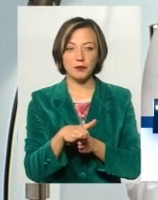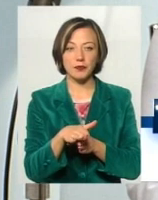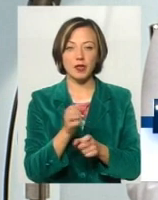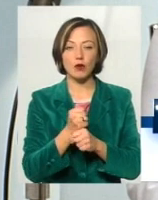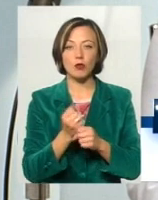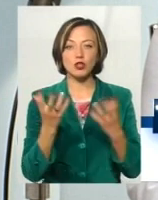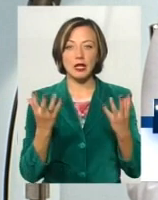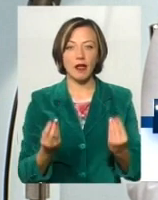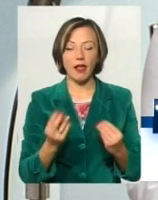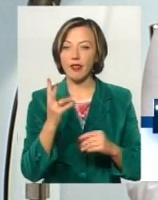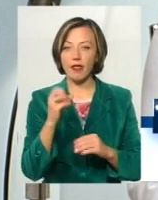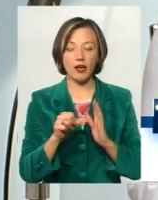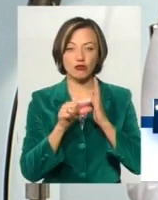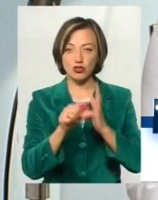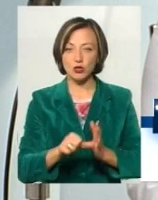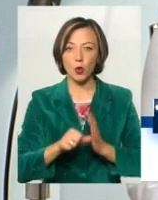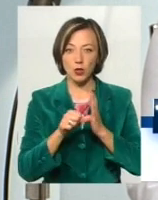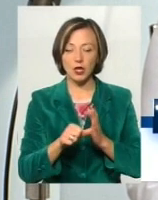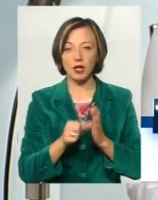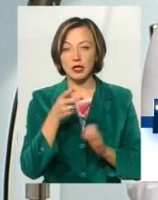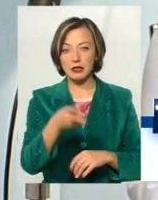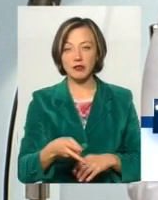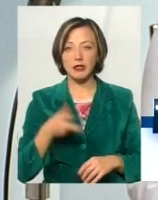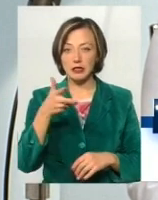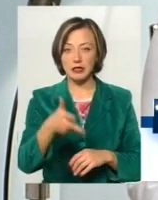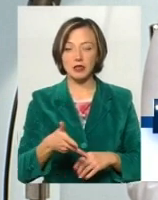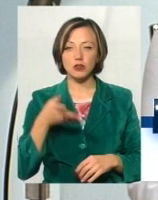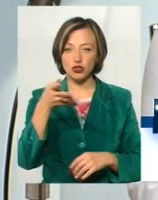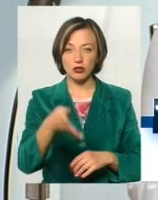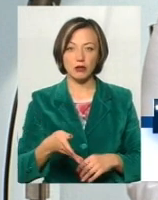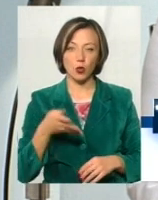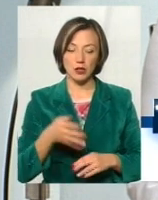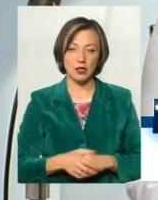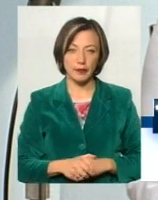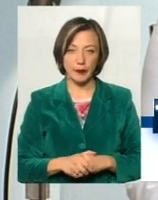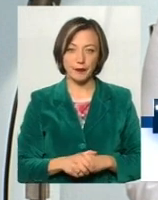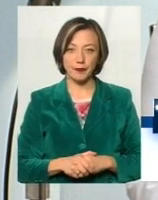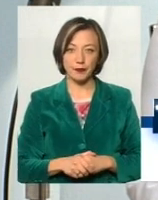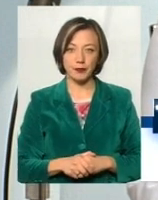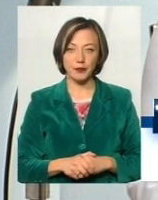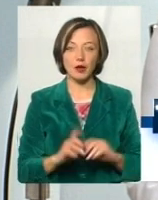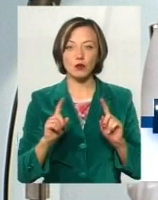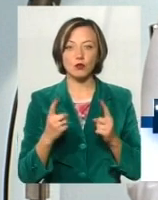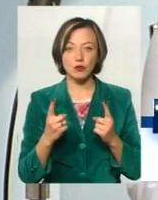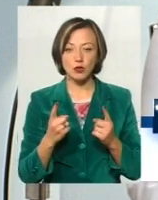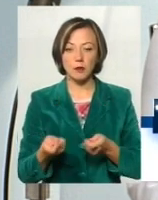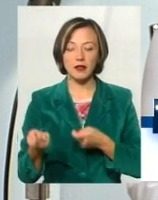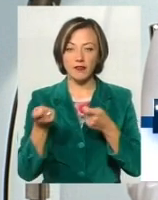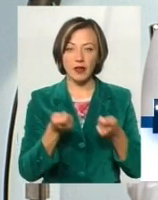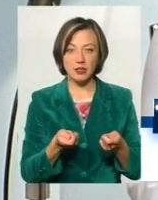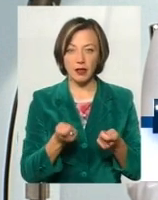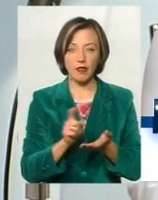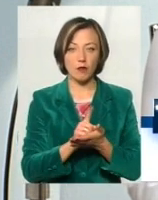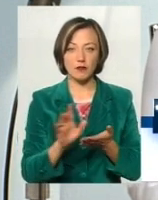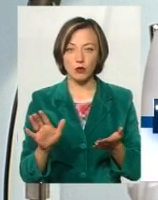робочим днем. Тобто не 6 годин, 2-3, максимум 4 години. Тому що йде ще підвезення, тому не